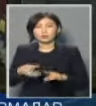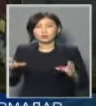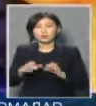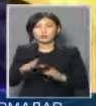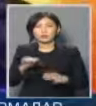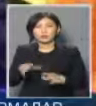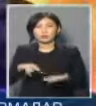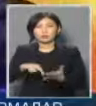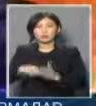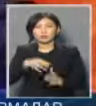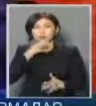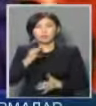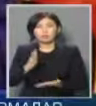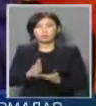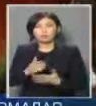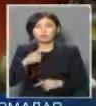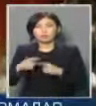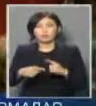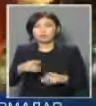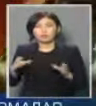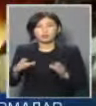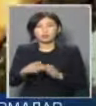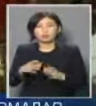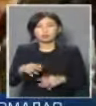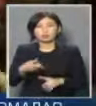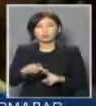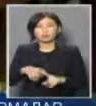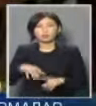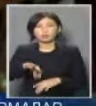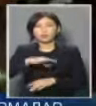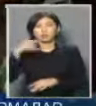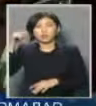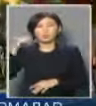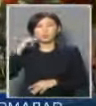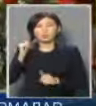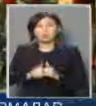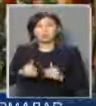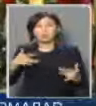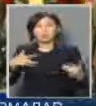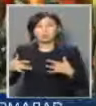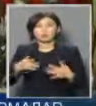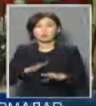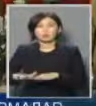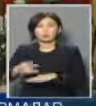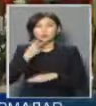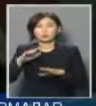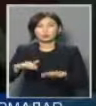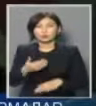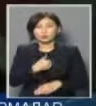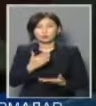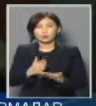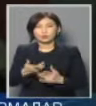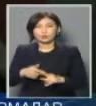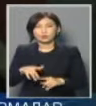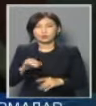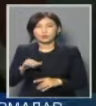алдағы жоспарларымен де бөлісті. Ендігі кезекте ансамбіл Шығыс Қазақстан өңірін аралап, жеке концерттерін жұртшылық назарына ұсынбақ. Бұл